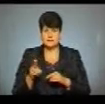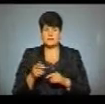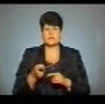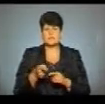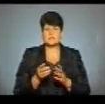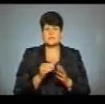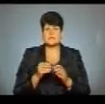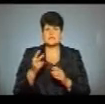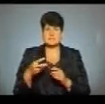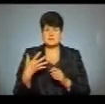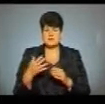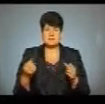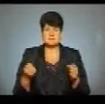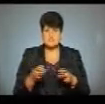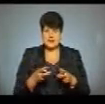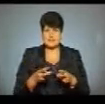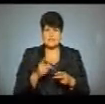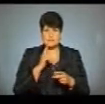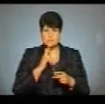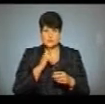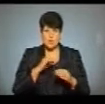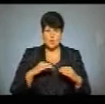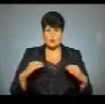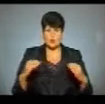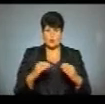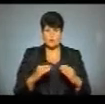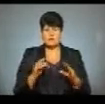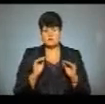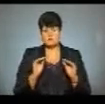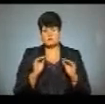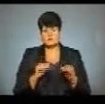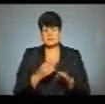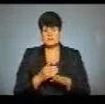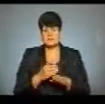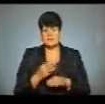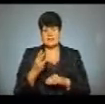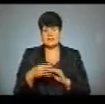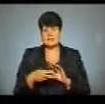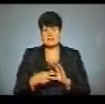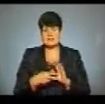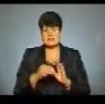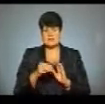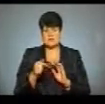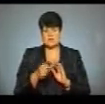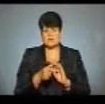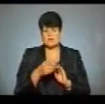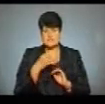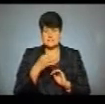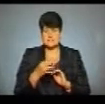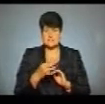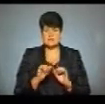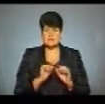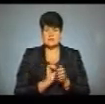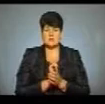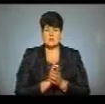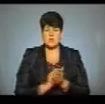із 25 спеціальних тимчасових блоків, на встановлення яких з бюджету міськради виділили 37 тисяч гривень, повідомила керівниця прес-служби